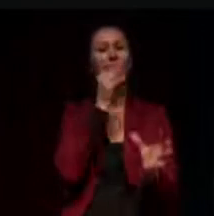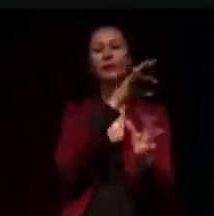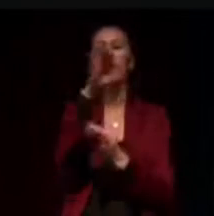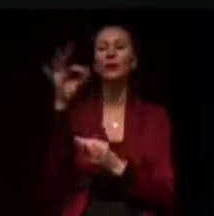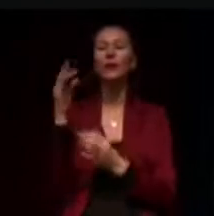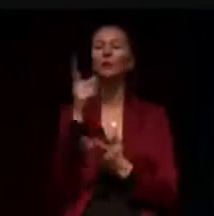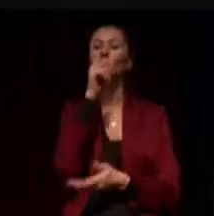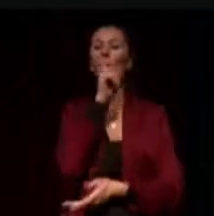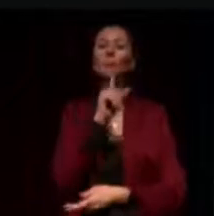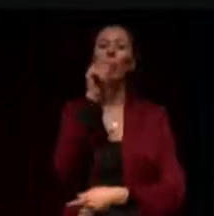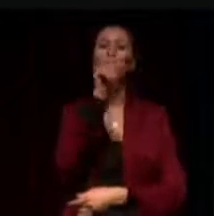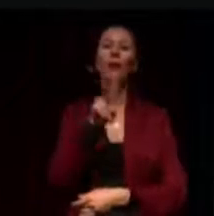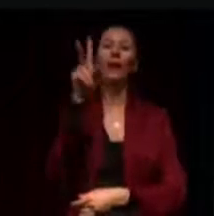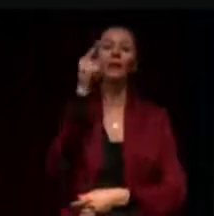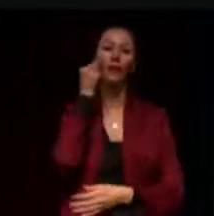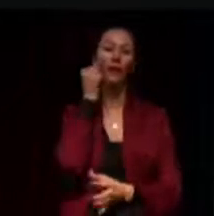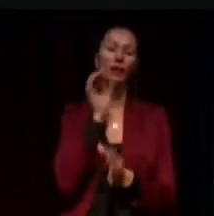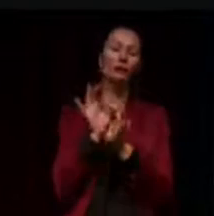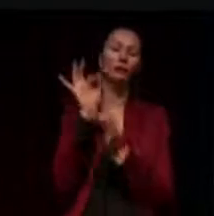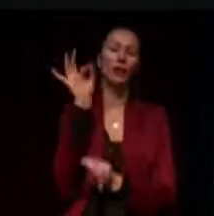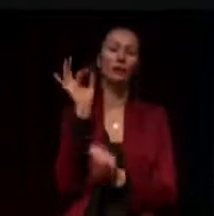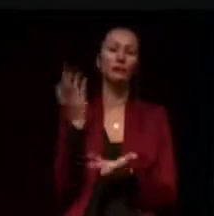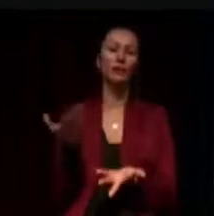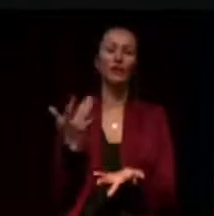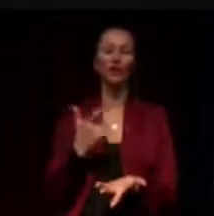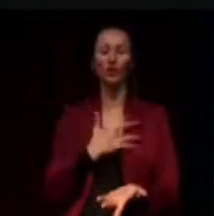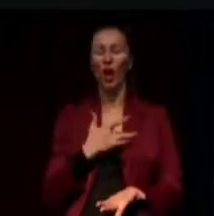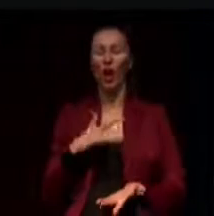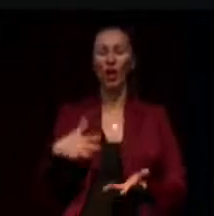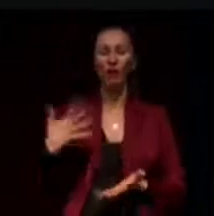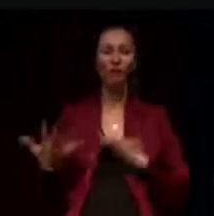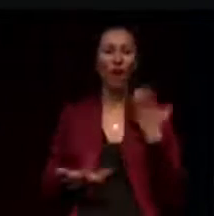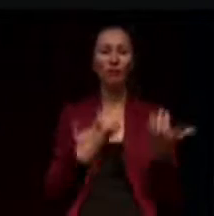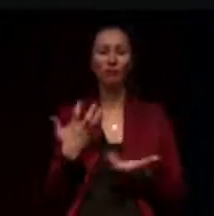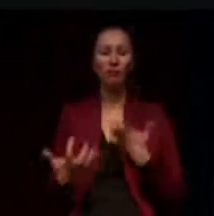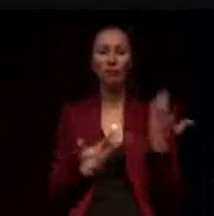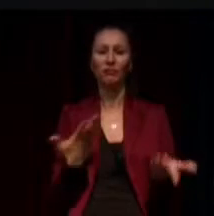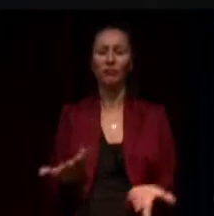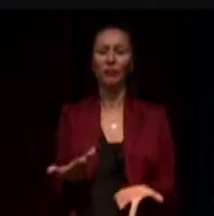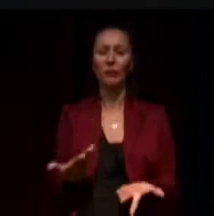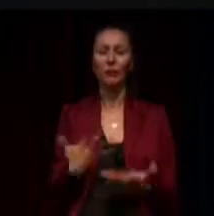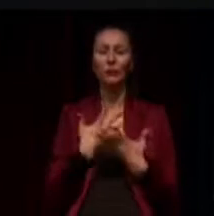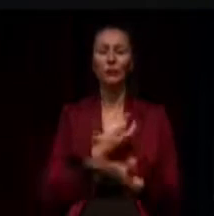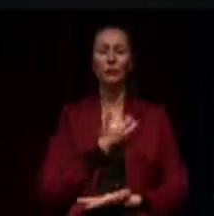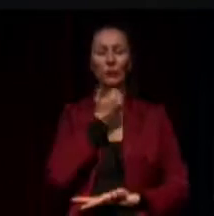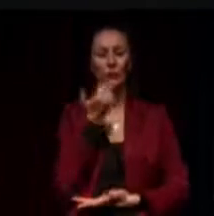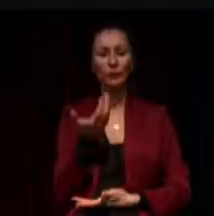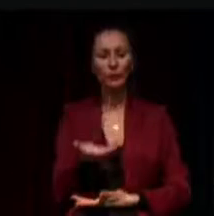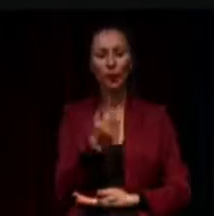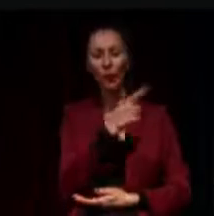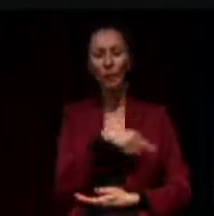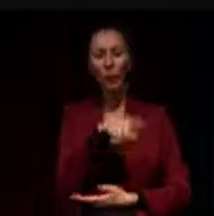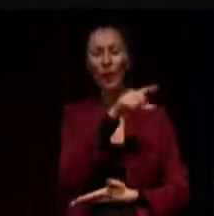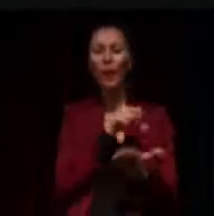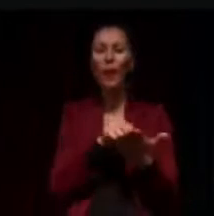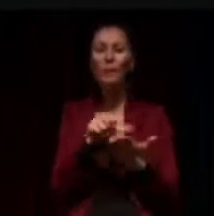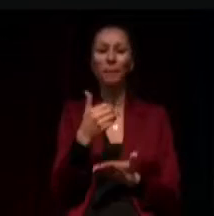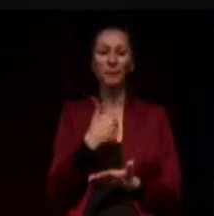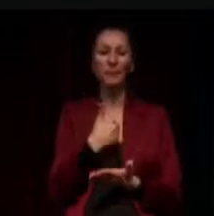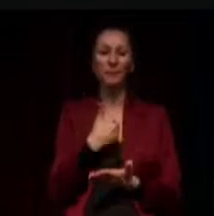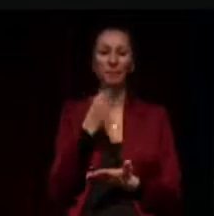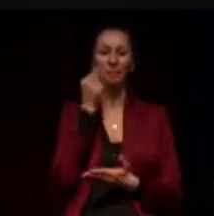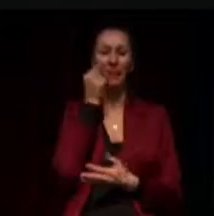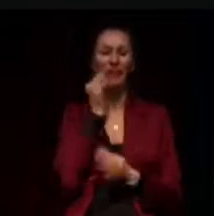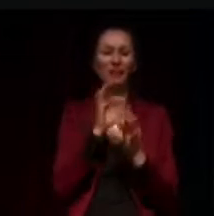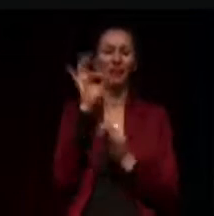insanlarımız gitti. 117 insanımız, ciğerlerimiz yandı. Yani bunlara tabii ki, bunlar da hepsi bizim